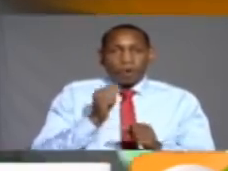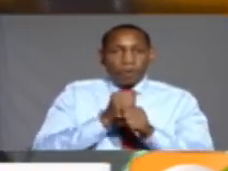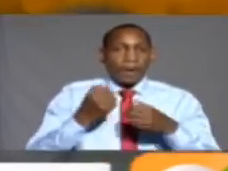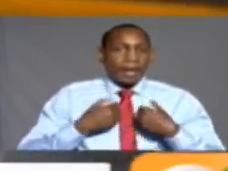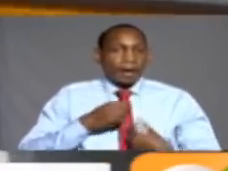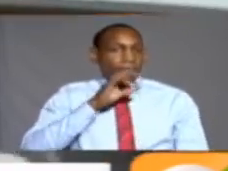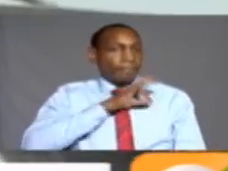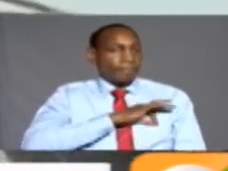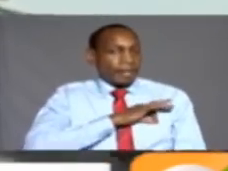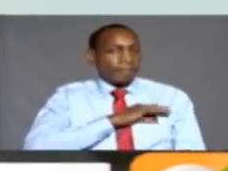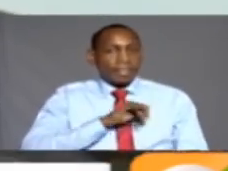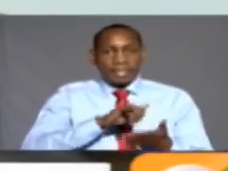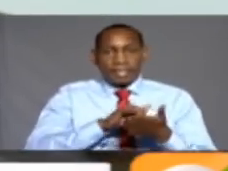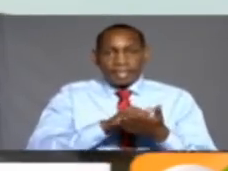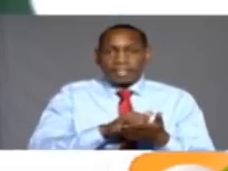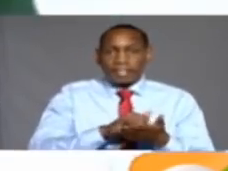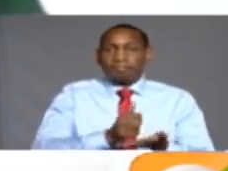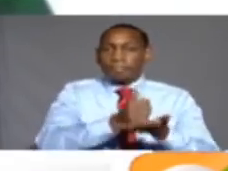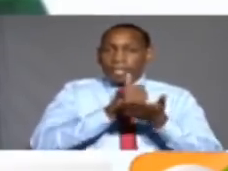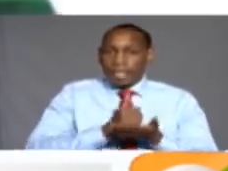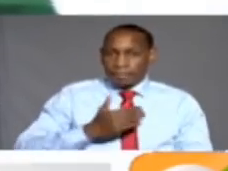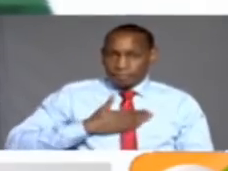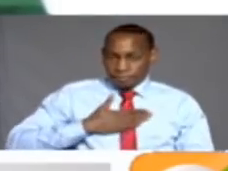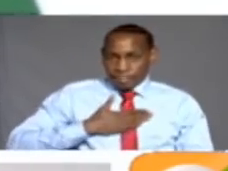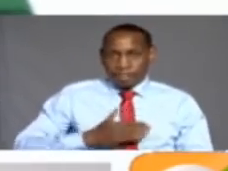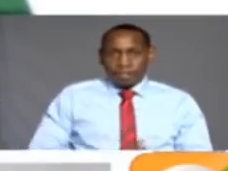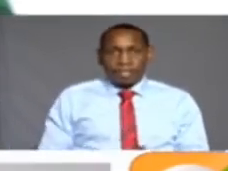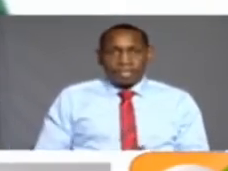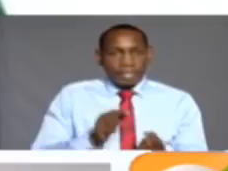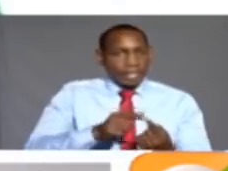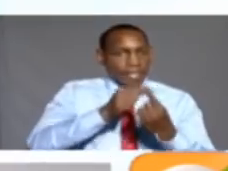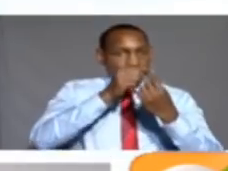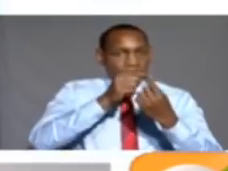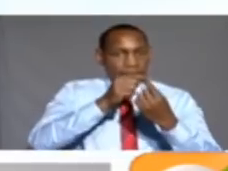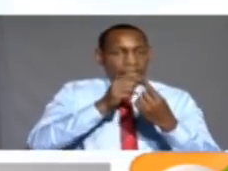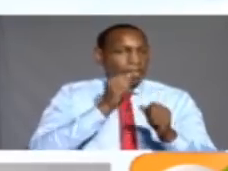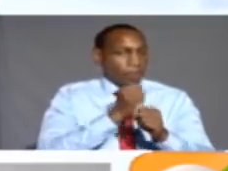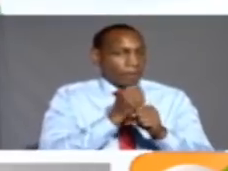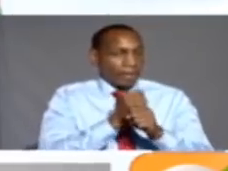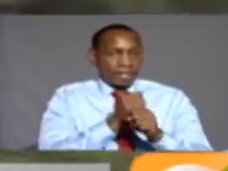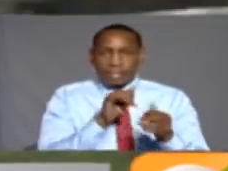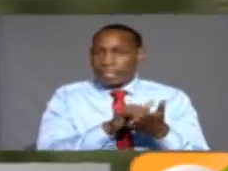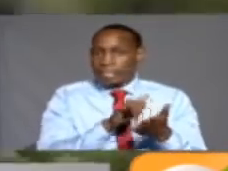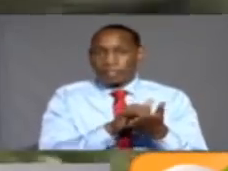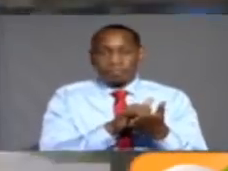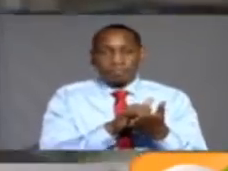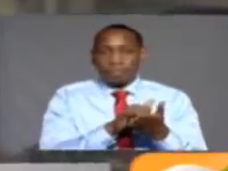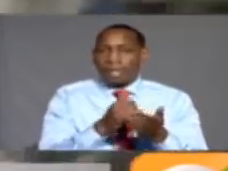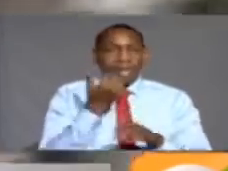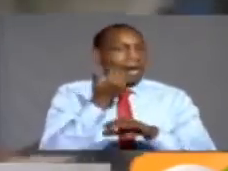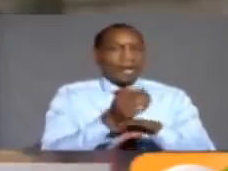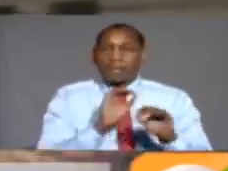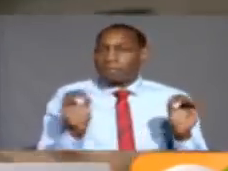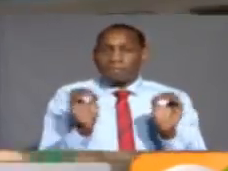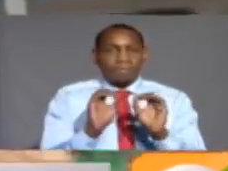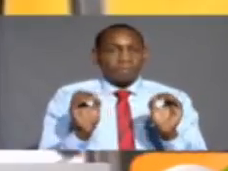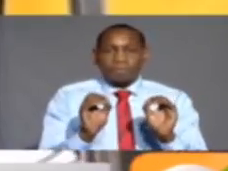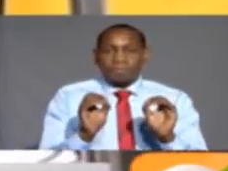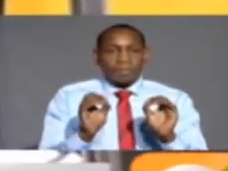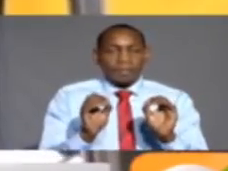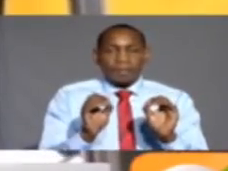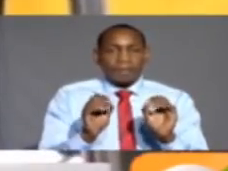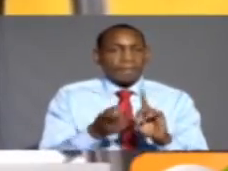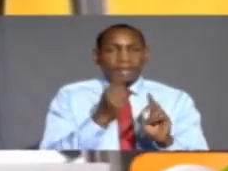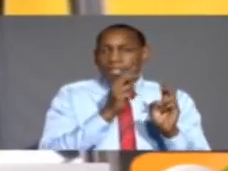mapato, mapato ambayo yananisaidia. Isitoshe ni kazi ambayo si kazi ngumu, ni ile tu kuzoea.